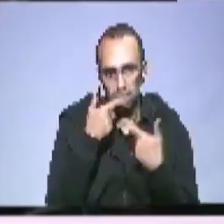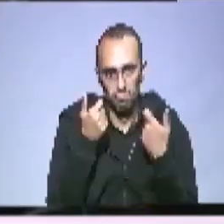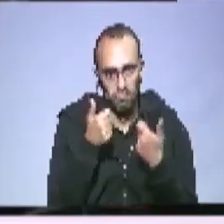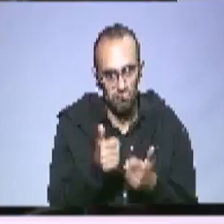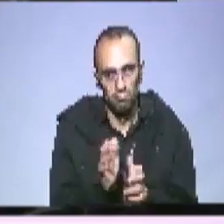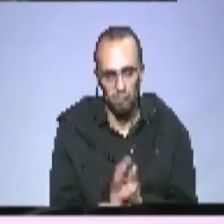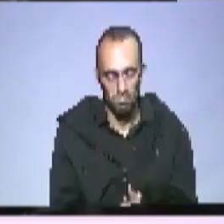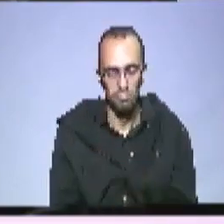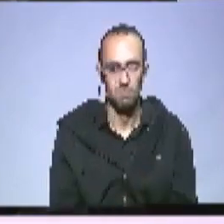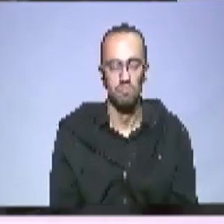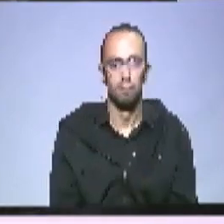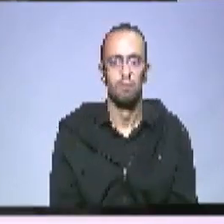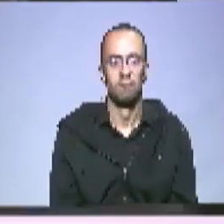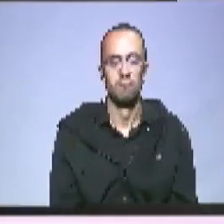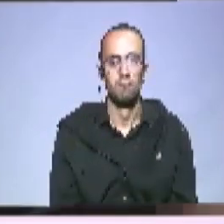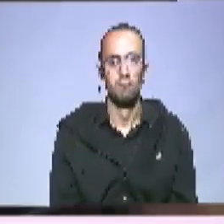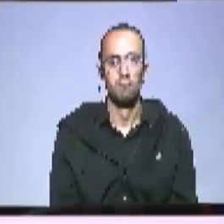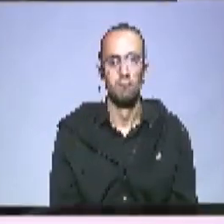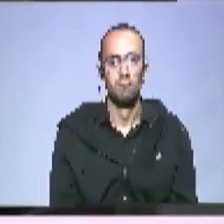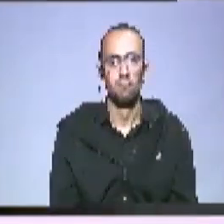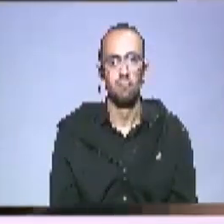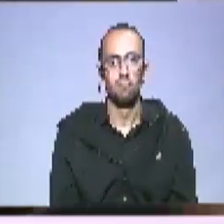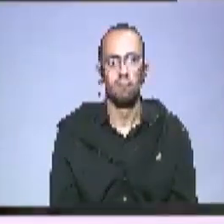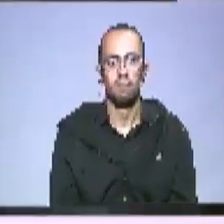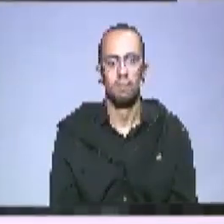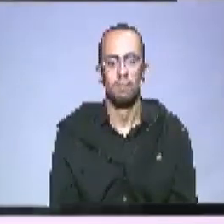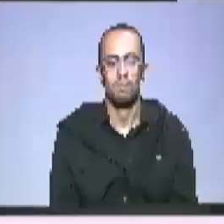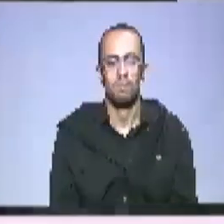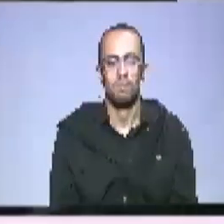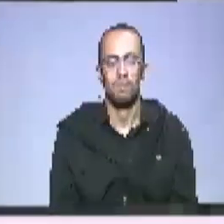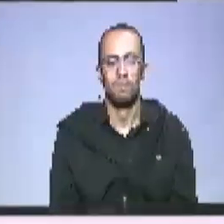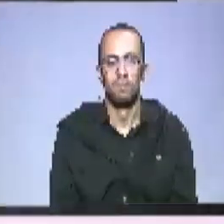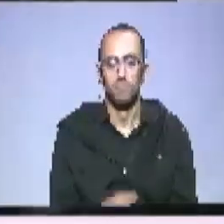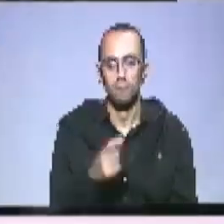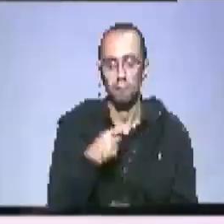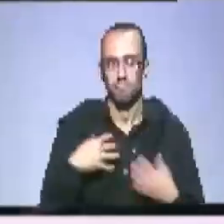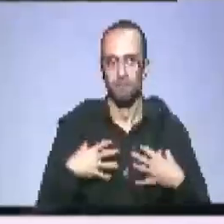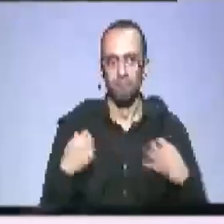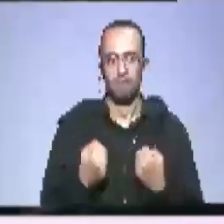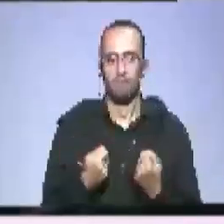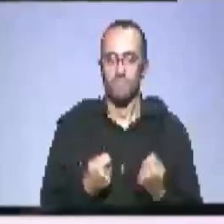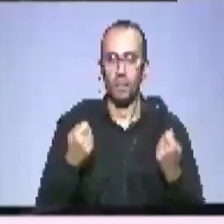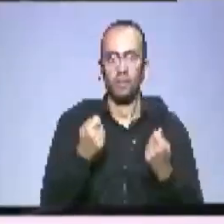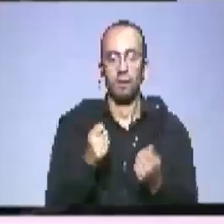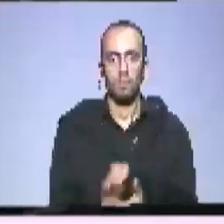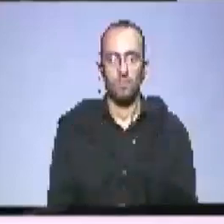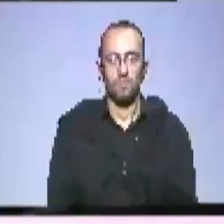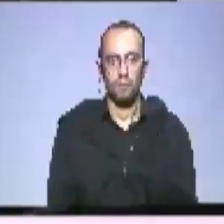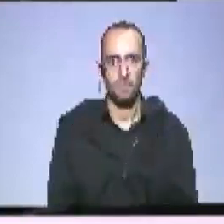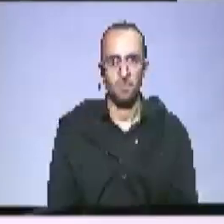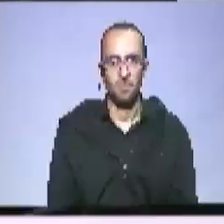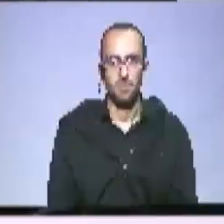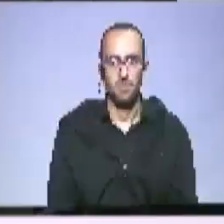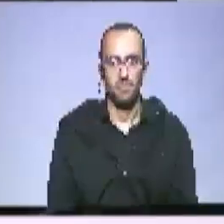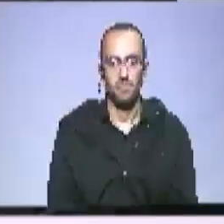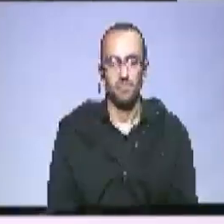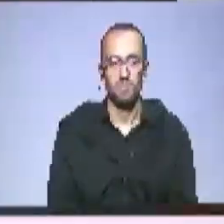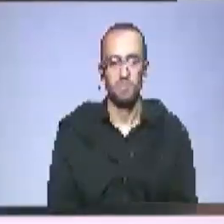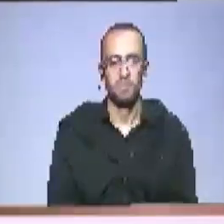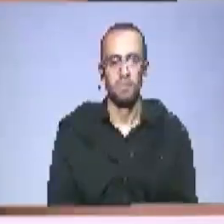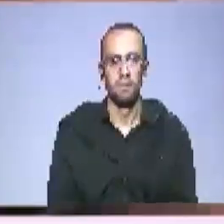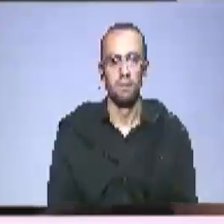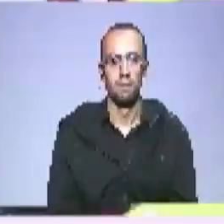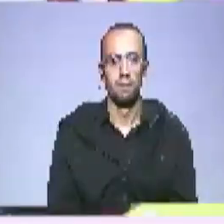الثانيه. تماما يعني، لكن احنا علينا قيمتها الغذائيه شويه، وحطينا فيها